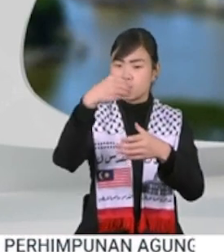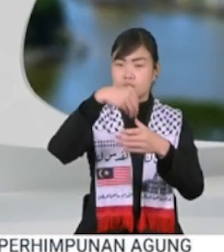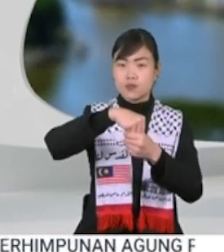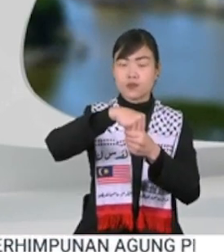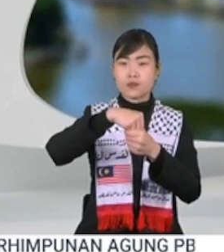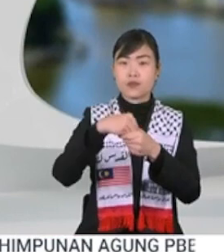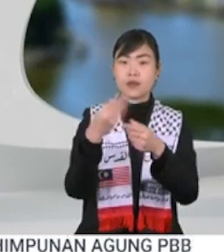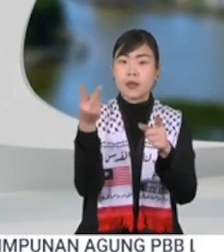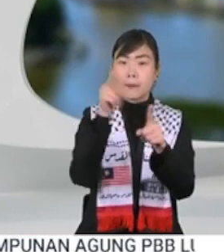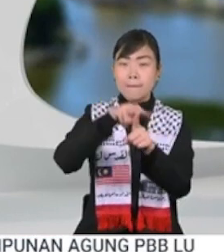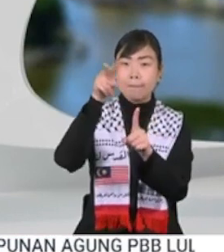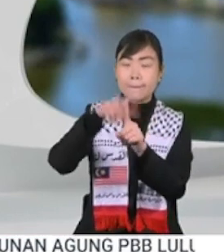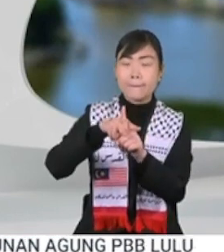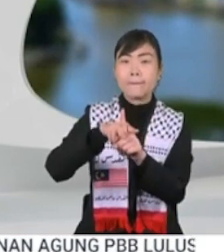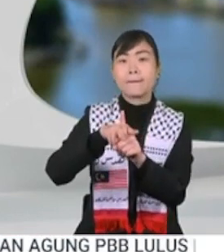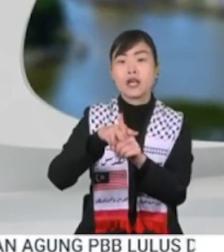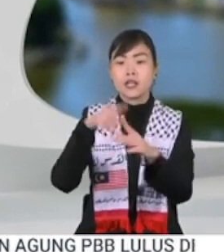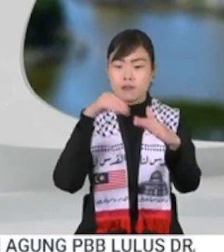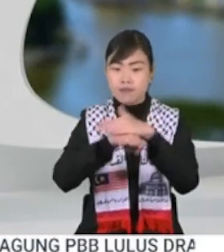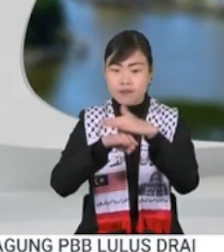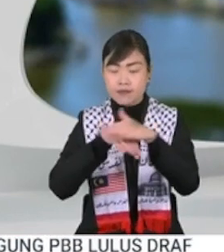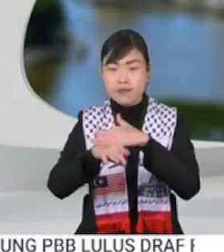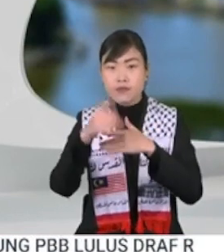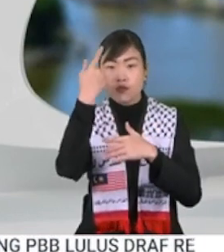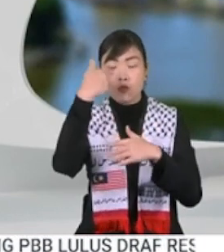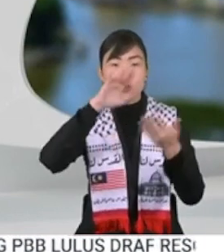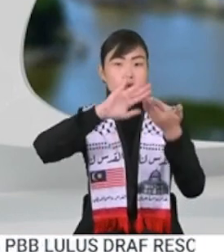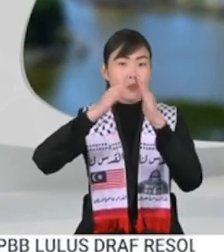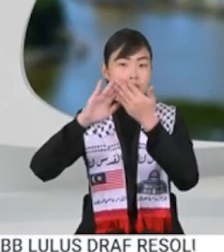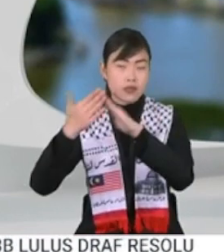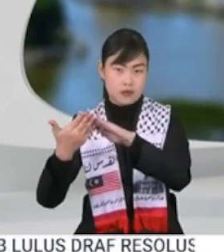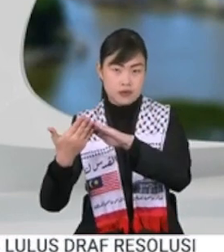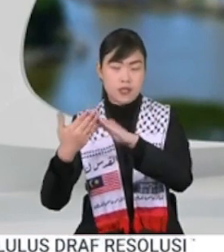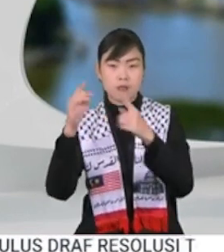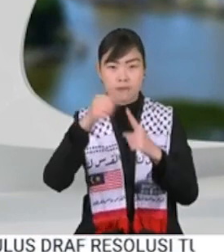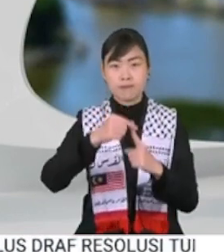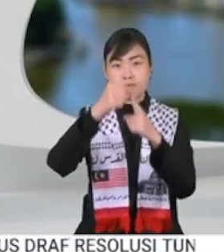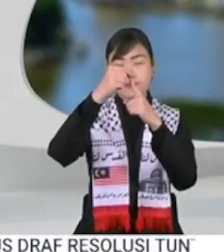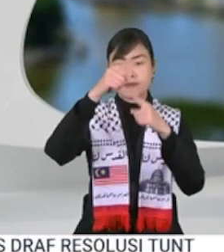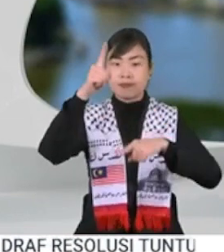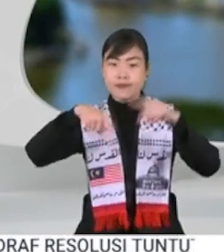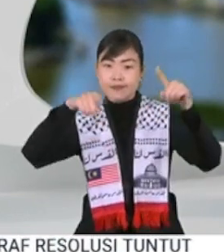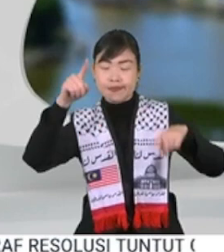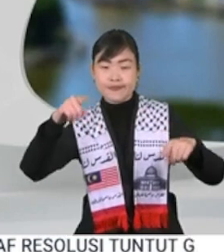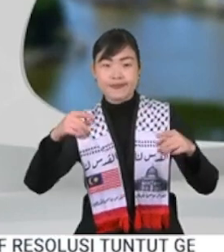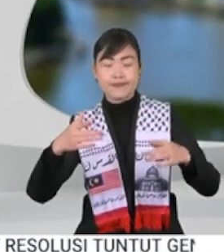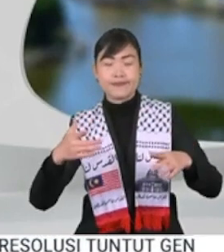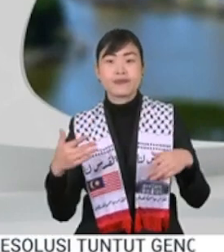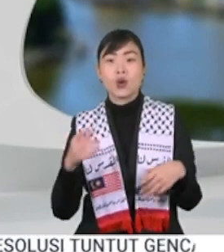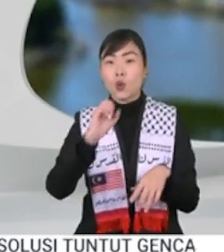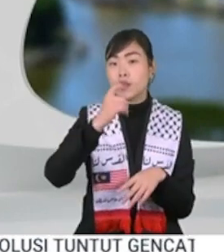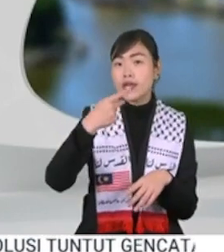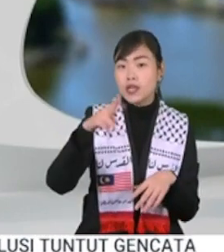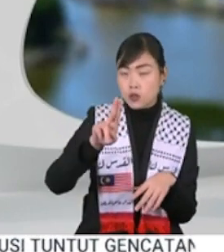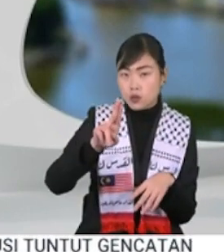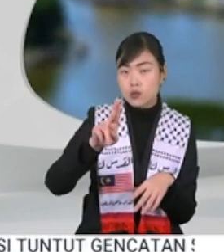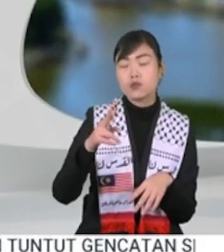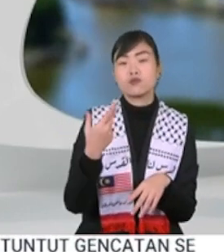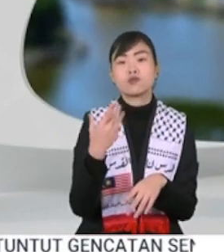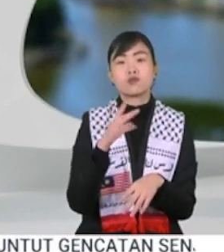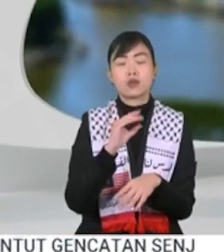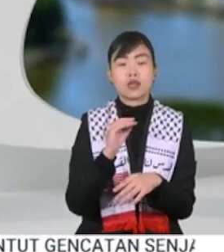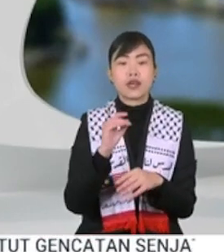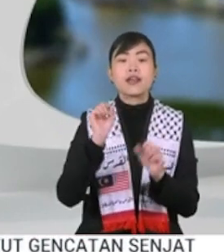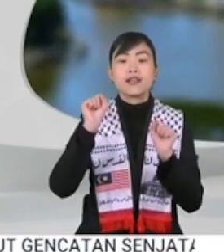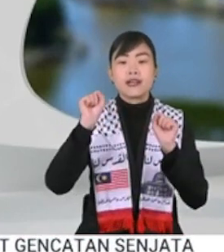dan mengaplikasikan keperluan aksesibiliti komuniti tersebut terutama kepelbagaian upaya dalam semua projek pembangunan